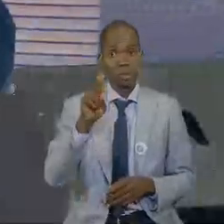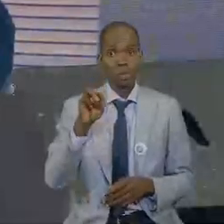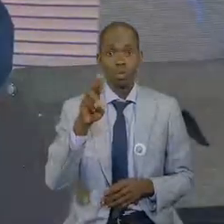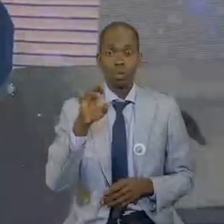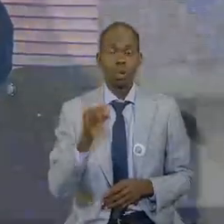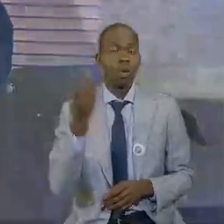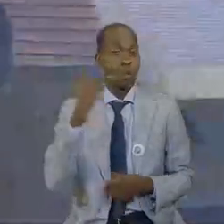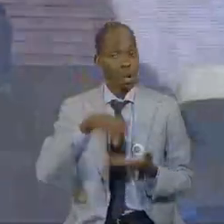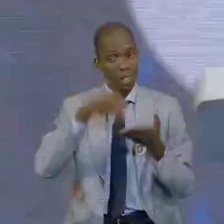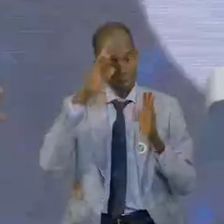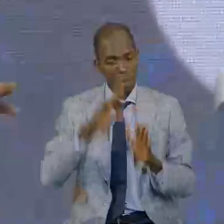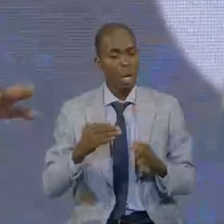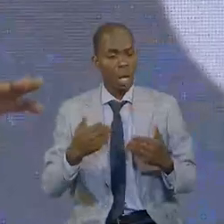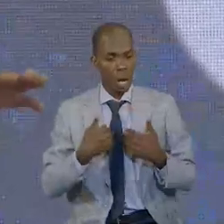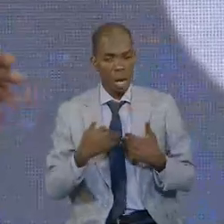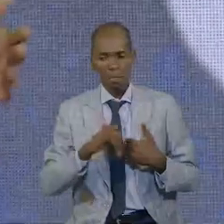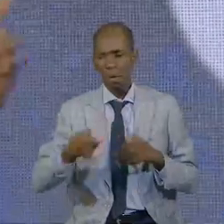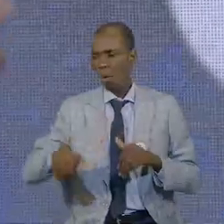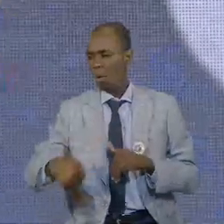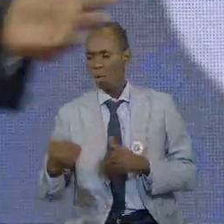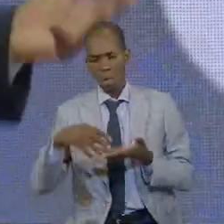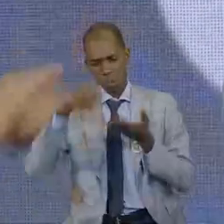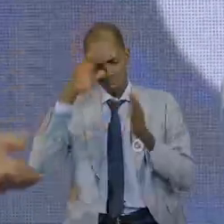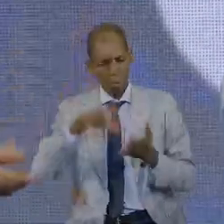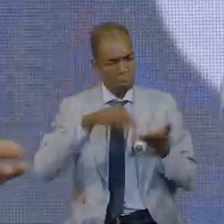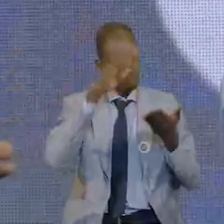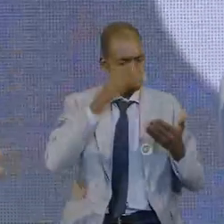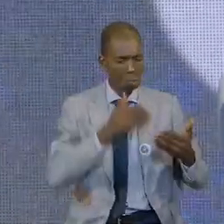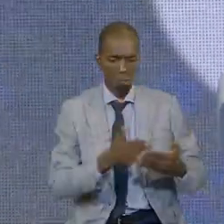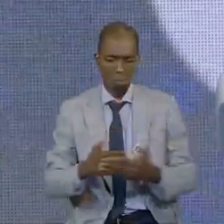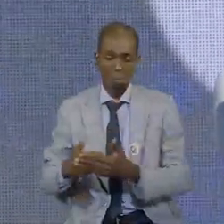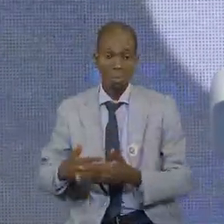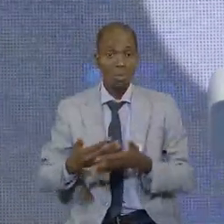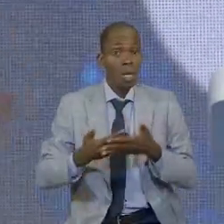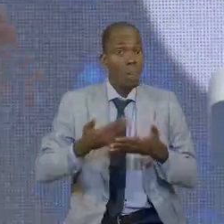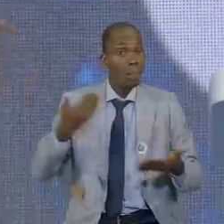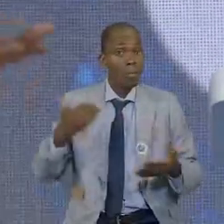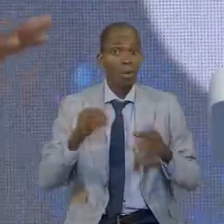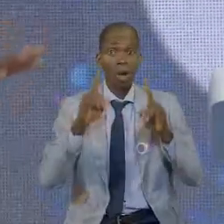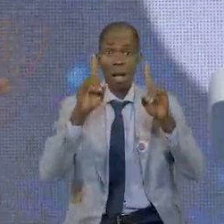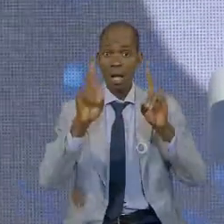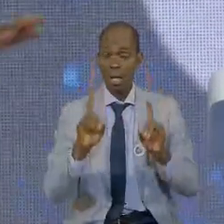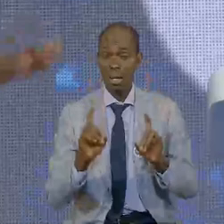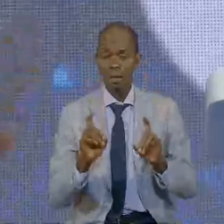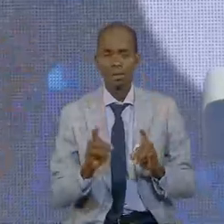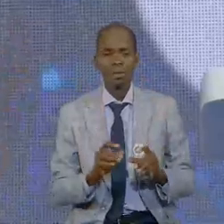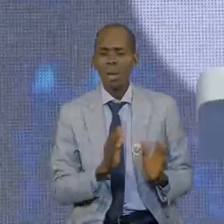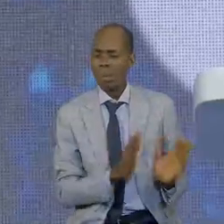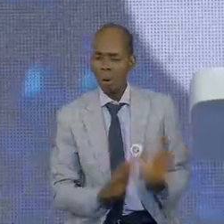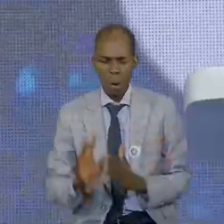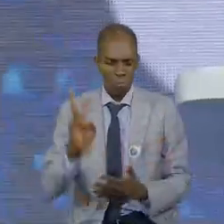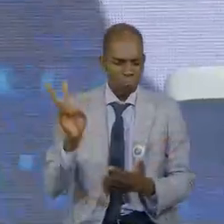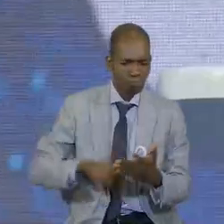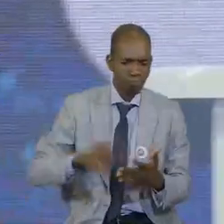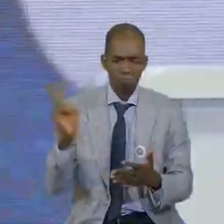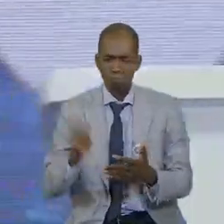all along with me. Et les autres élèves étaient aussi avec moi. Before the exam. Avant l'examen. We read and read and read. Nous